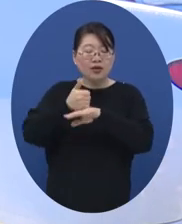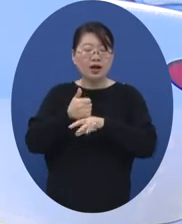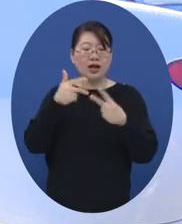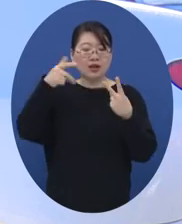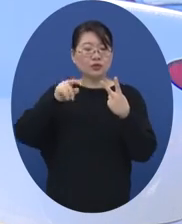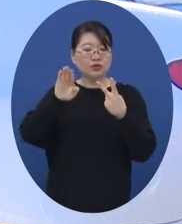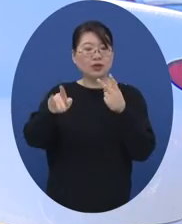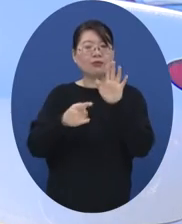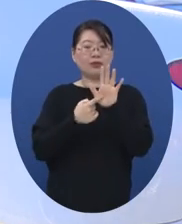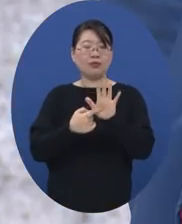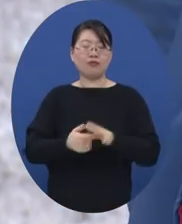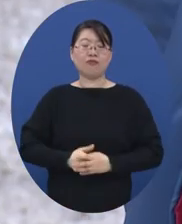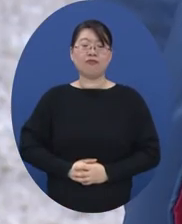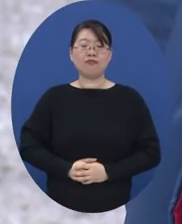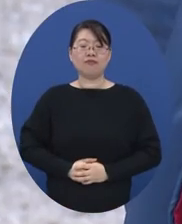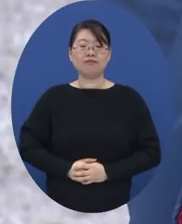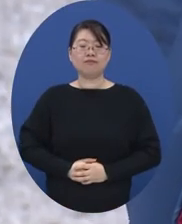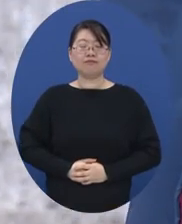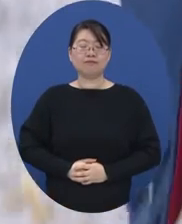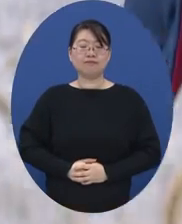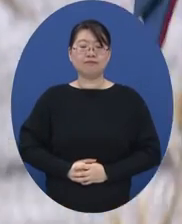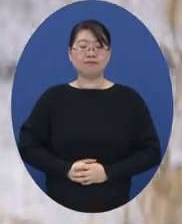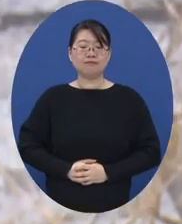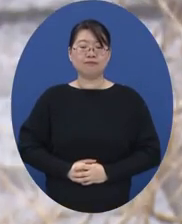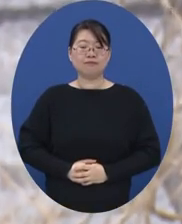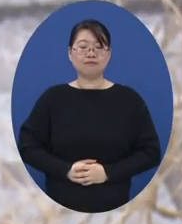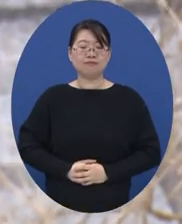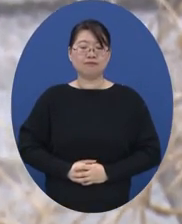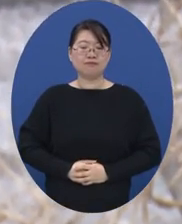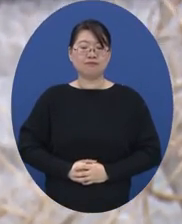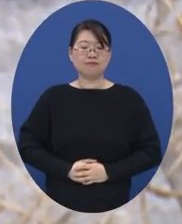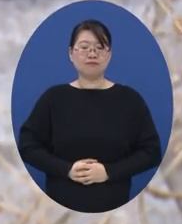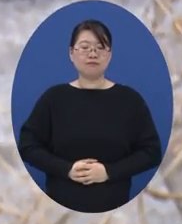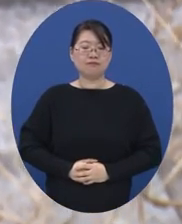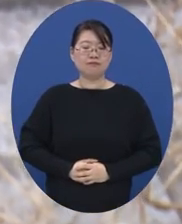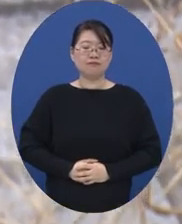2주후 발표됩니다 경기 절 tv 김태 입니다